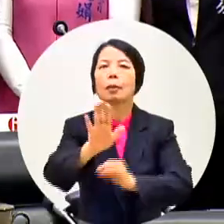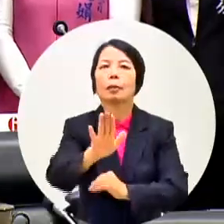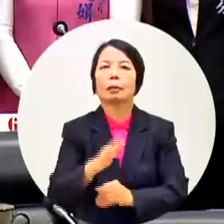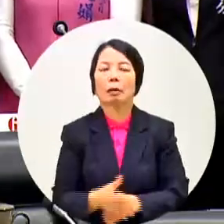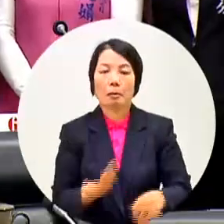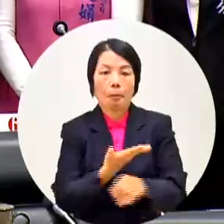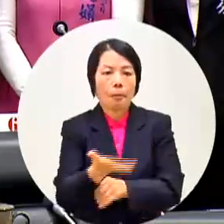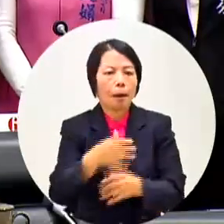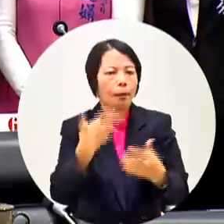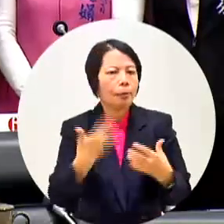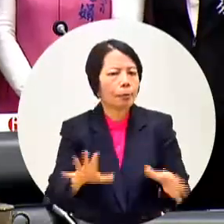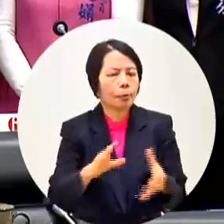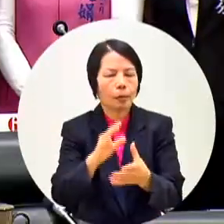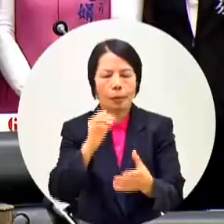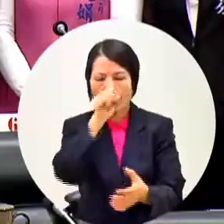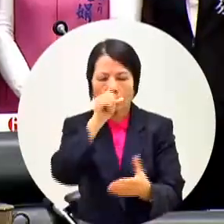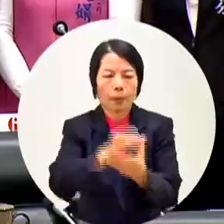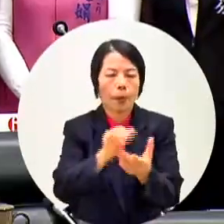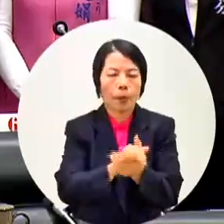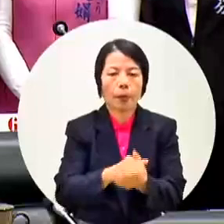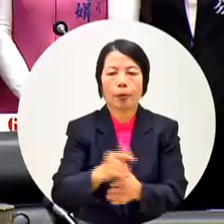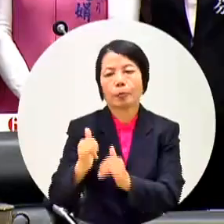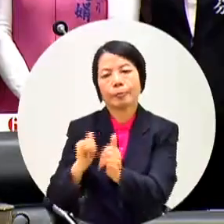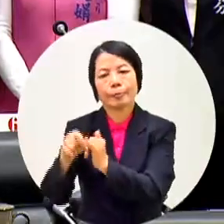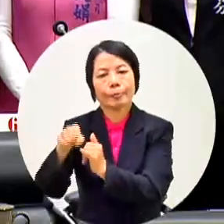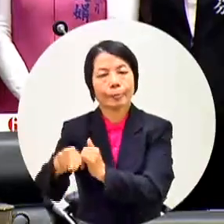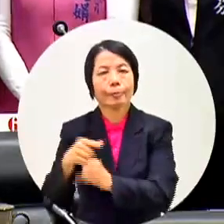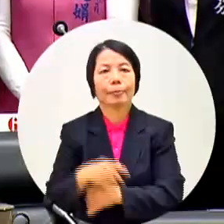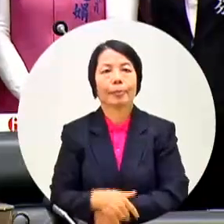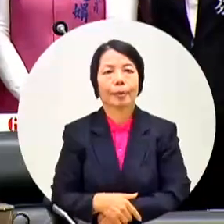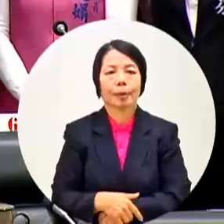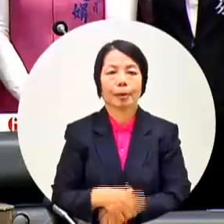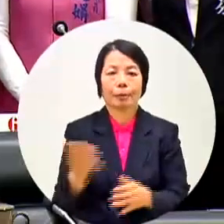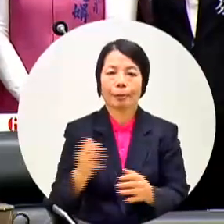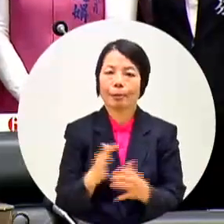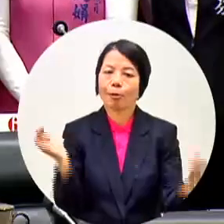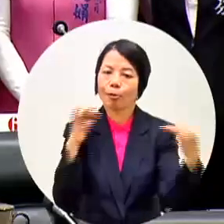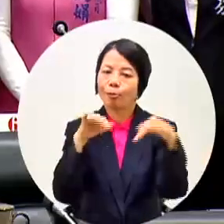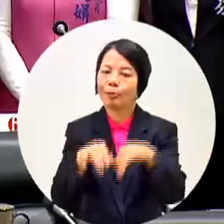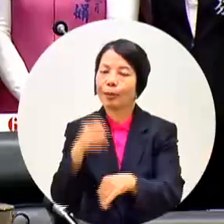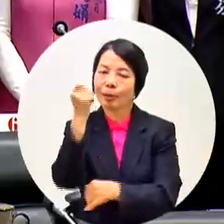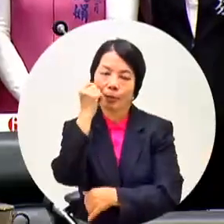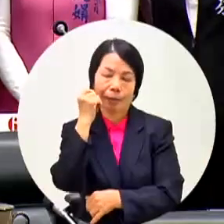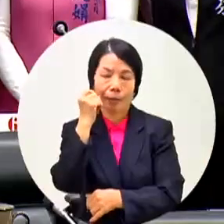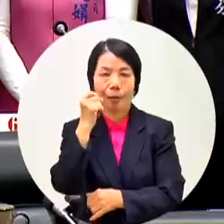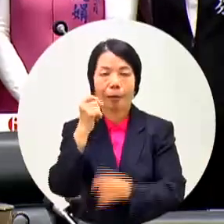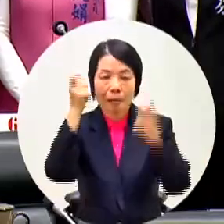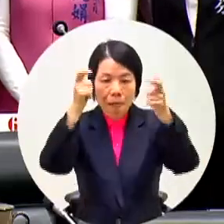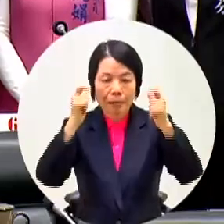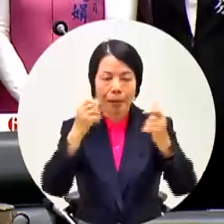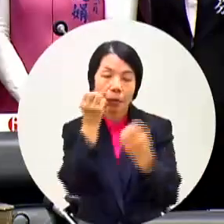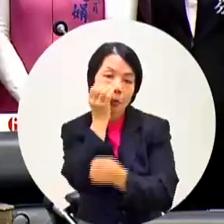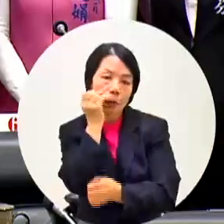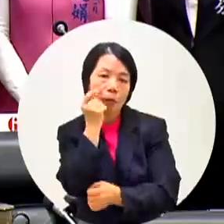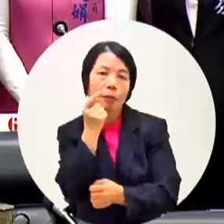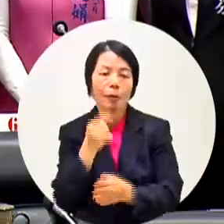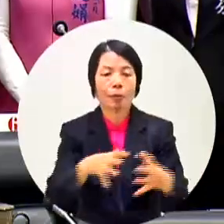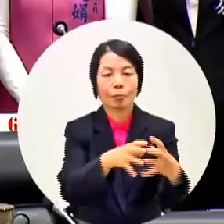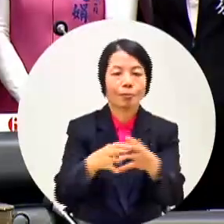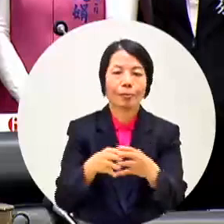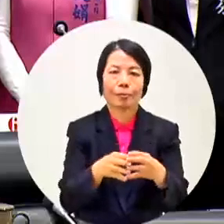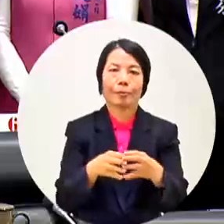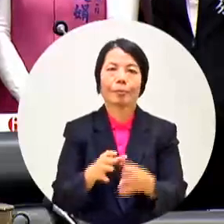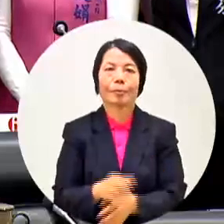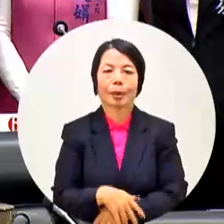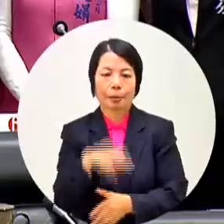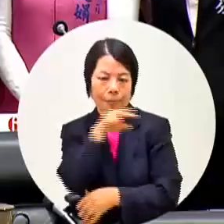民朋友，或者是来到高雄观光的相关的一些团体也好，看到高雄的美，看到高雄